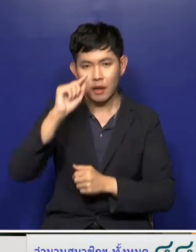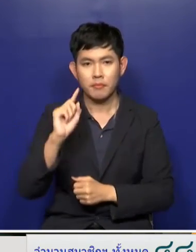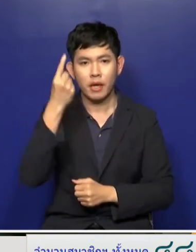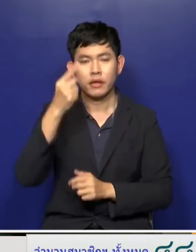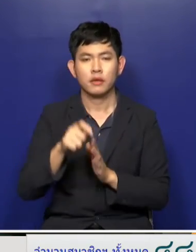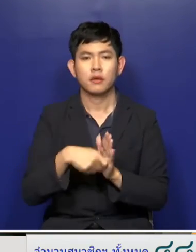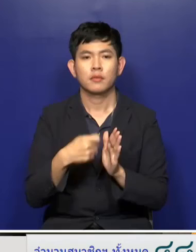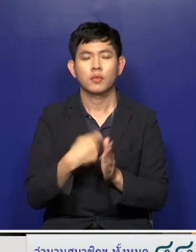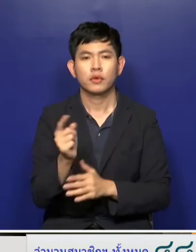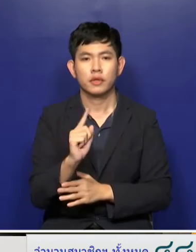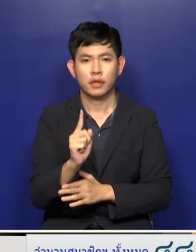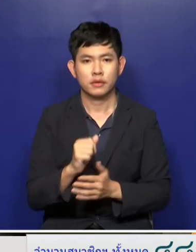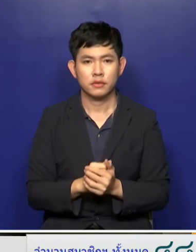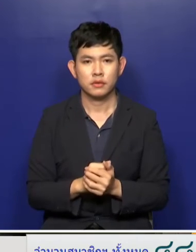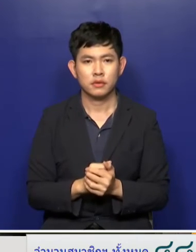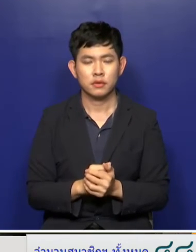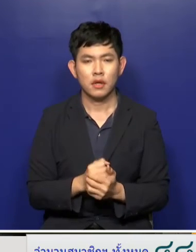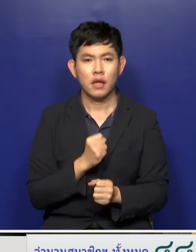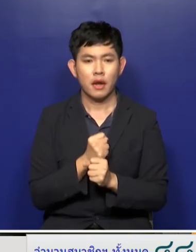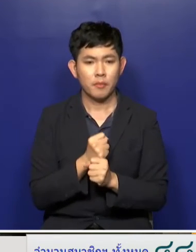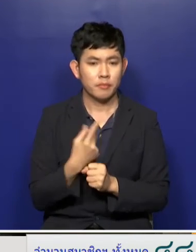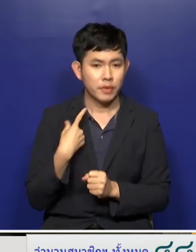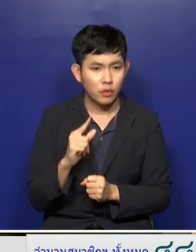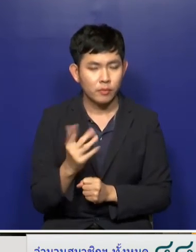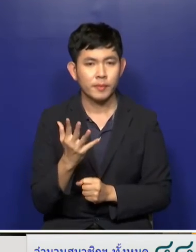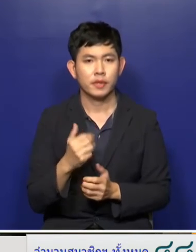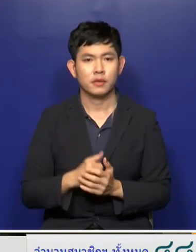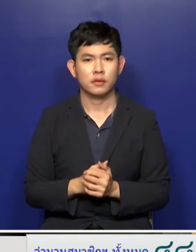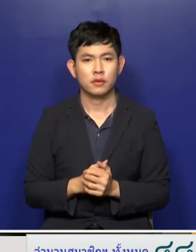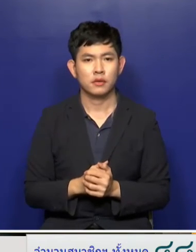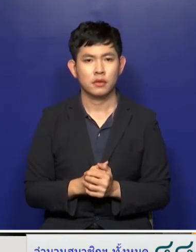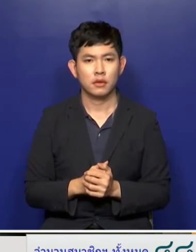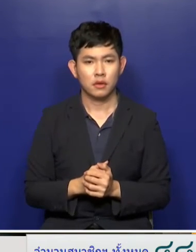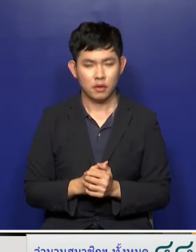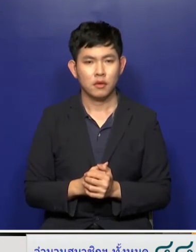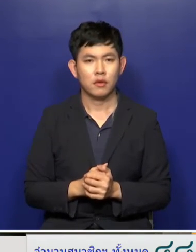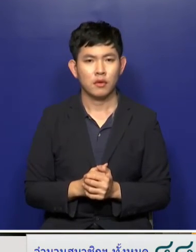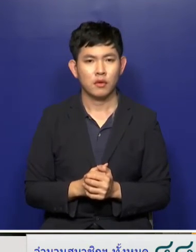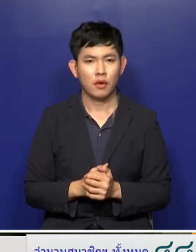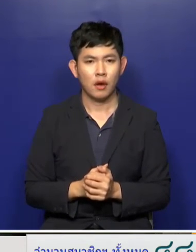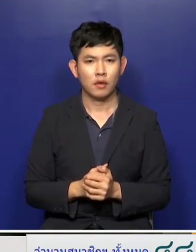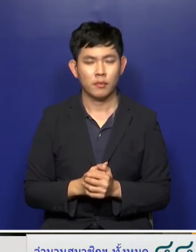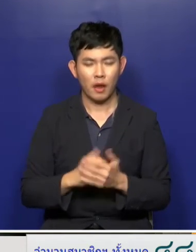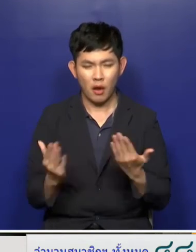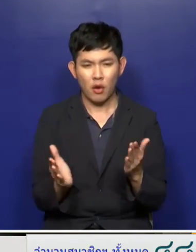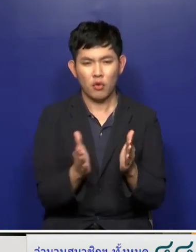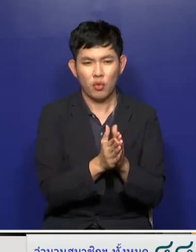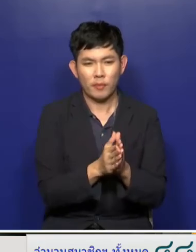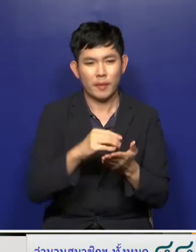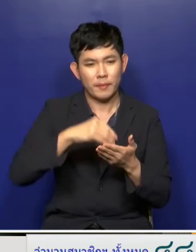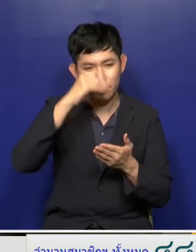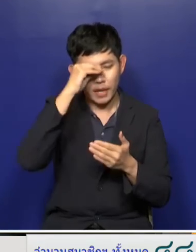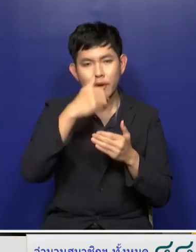ว่า ท่านไม่ได้ทำให้มนมีประโยชน์ท่านเอาไปแขนไว้ ขนานเอาไปห้อยไ้กัการศึานอกลเรีน